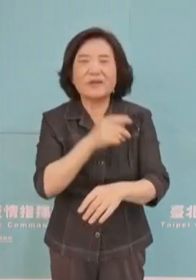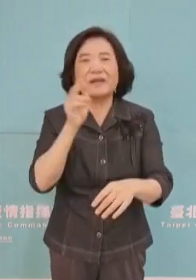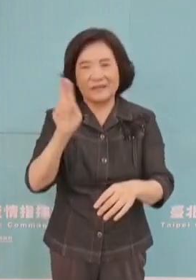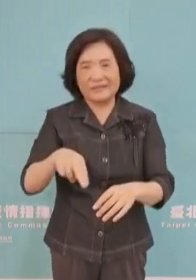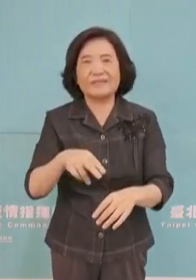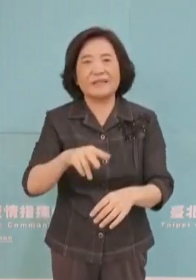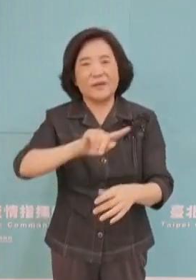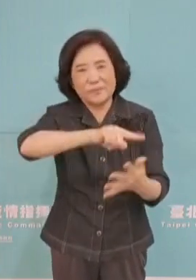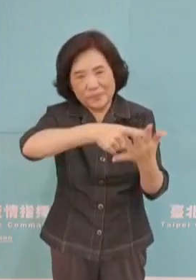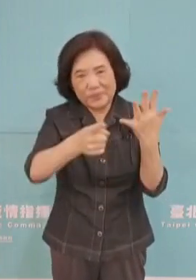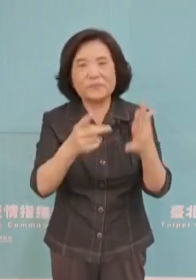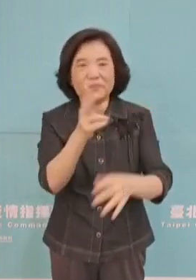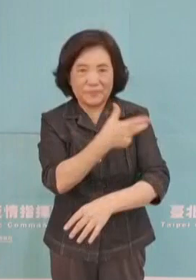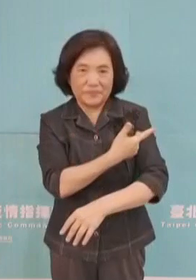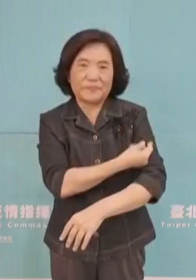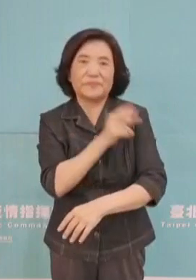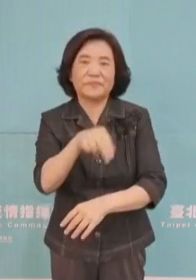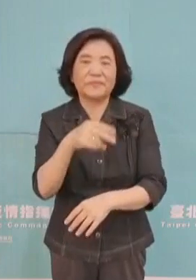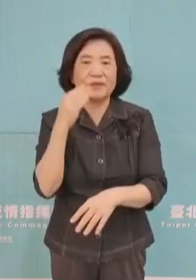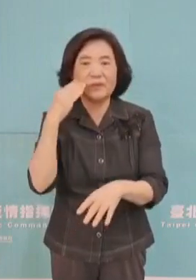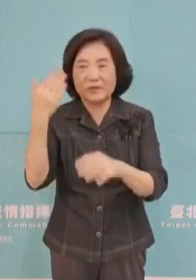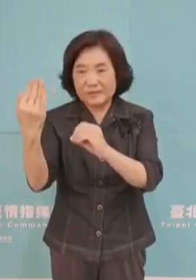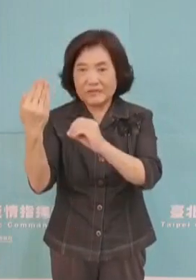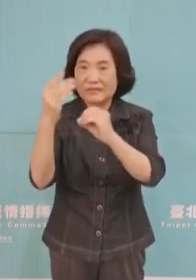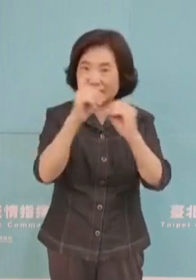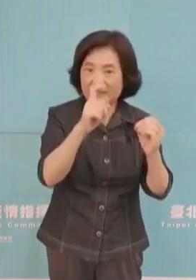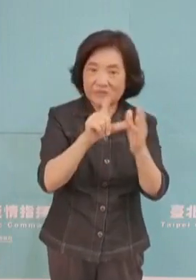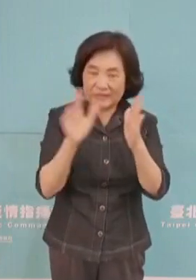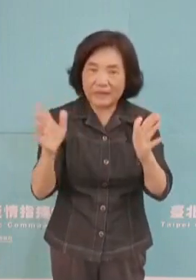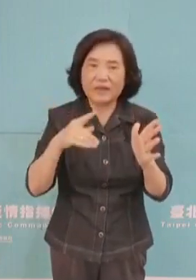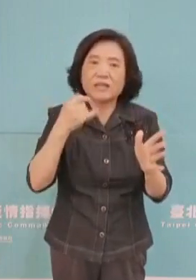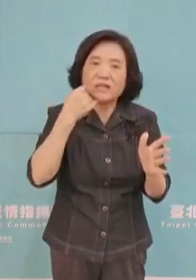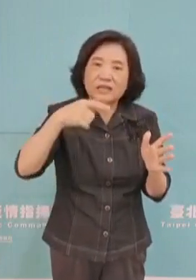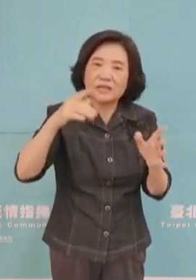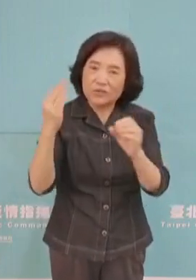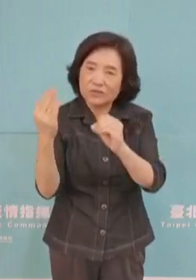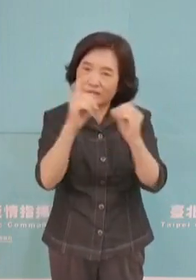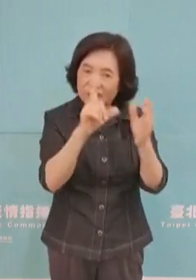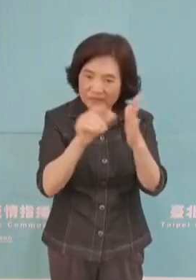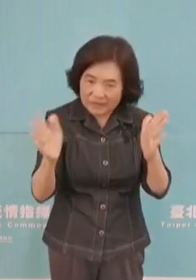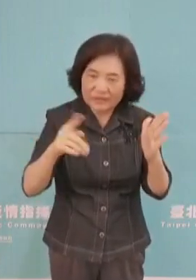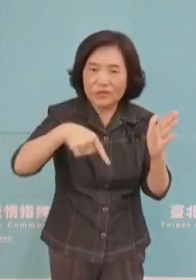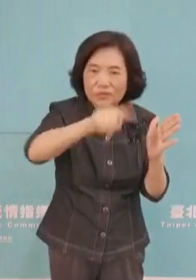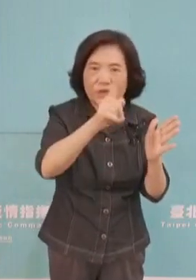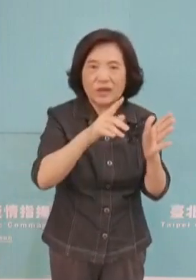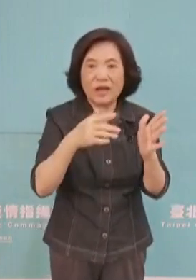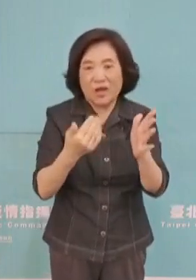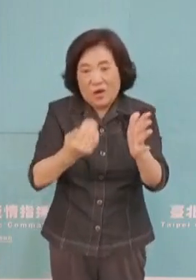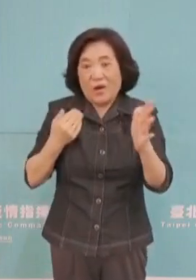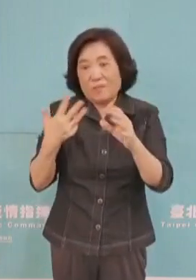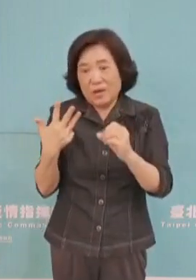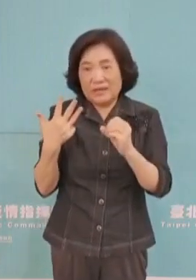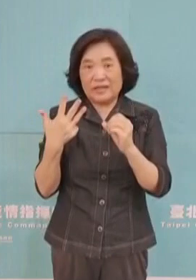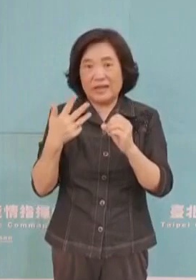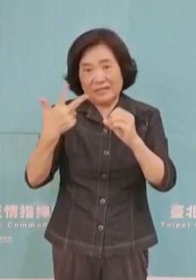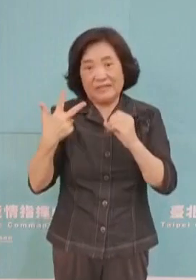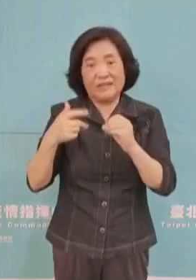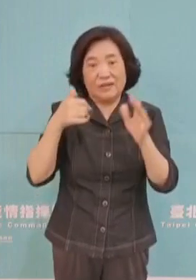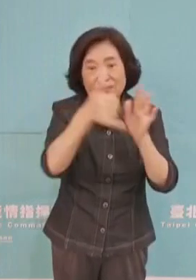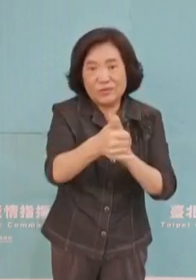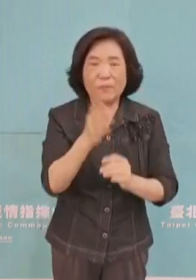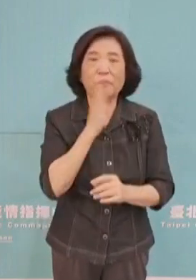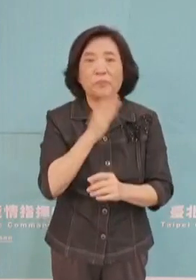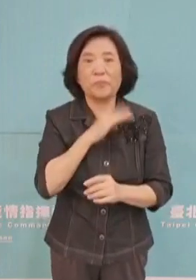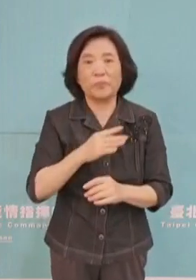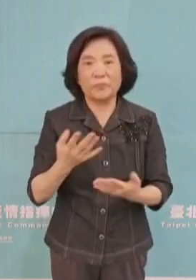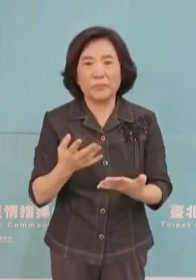用那么早来。如果跟你讲9:00到10点，你就9:00到10点来，早来也没有用，因为也不会你早来我们就早开